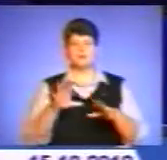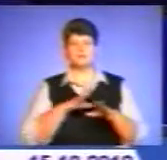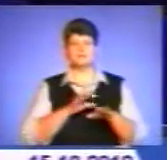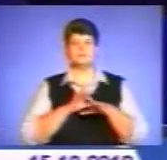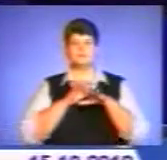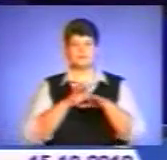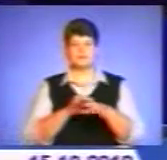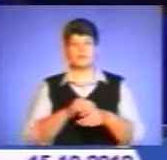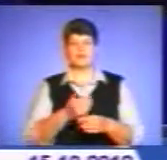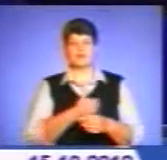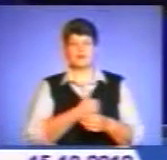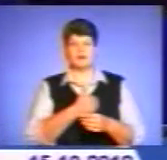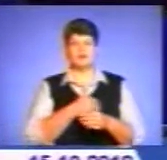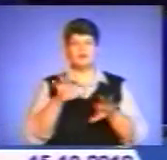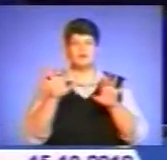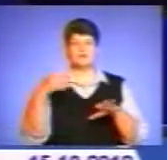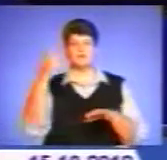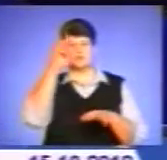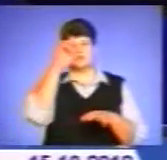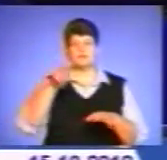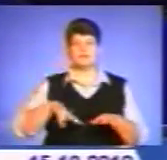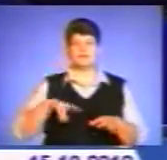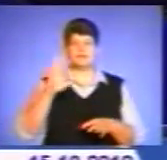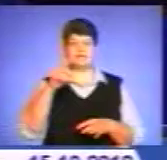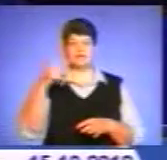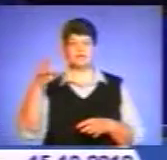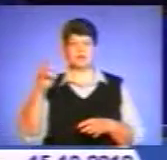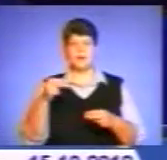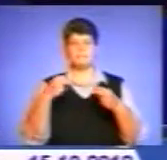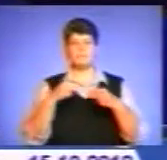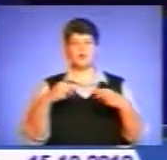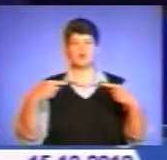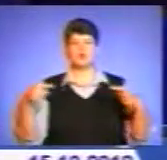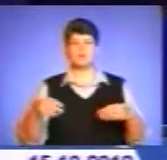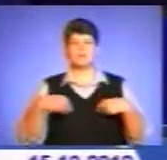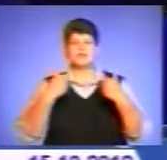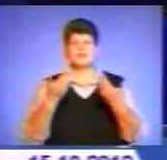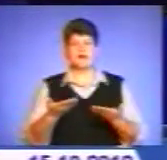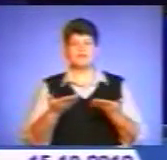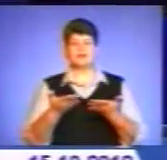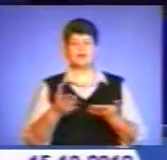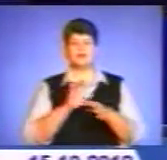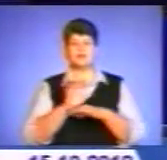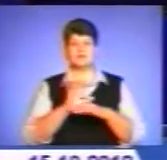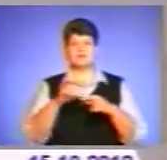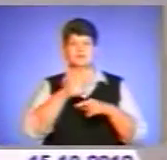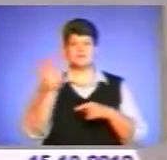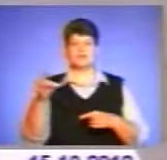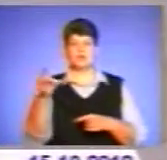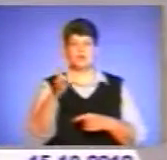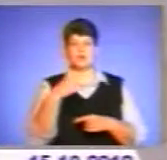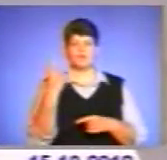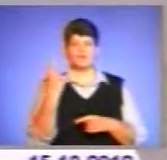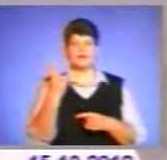голови обласної державної адміністрації Валентина Хоптяна. Продукцію представили виробники з усіх районів області.